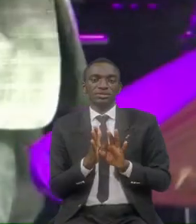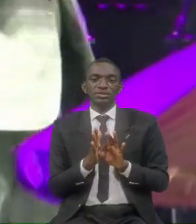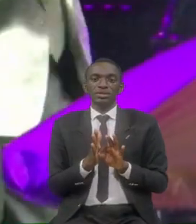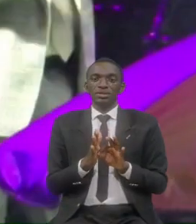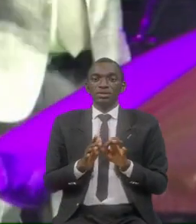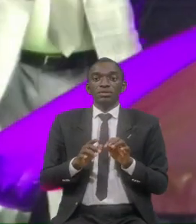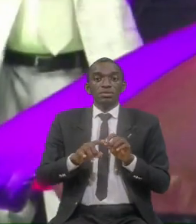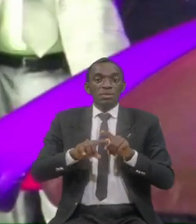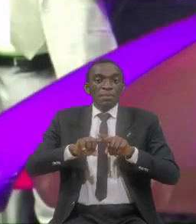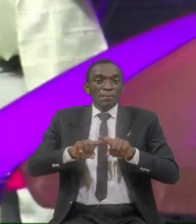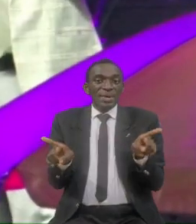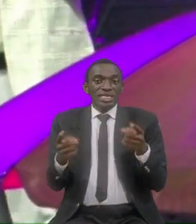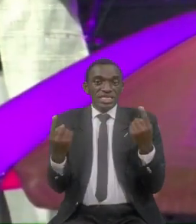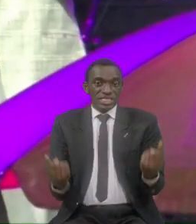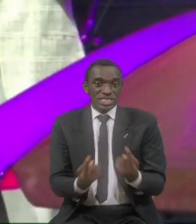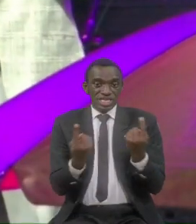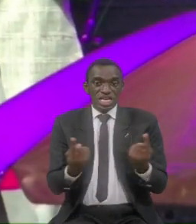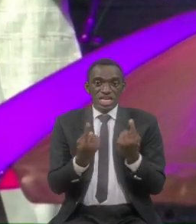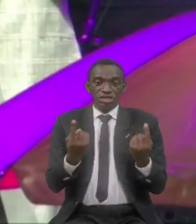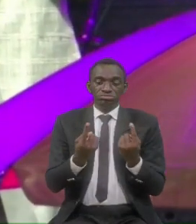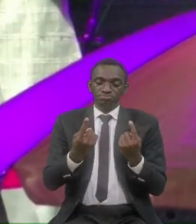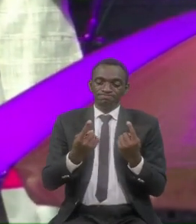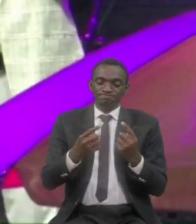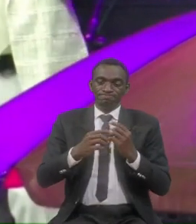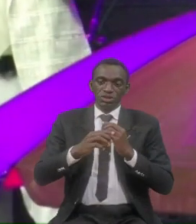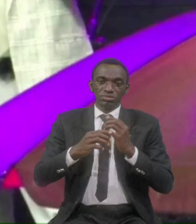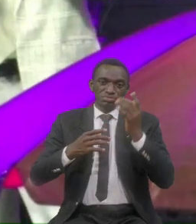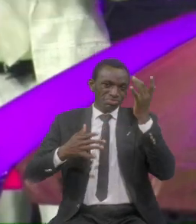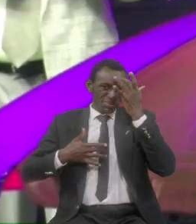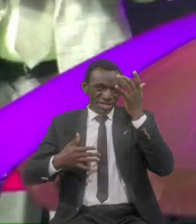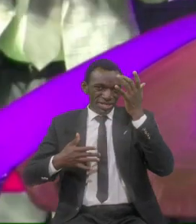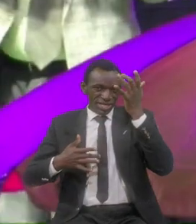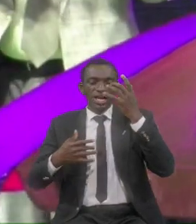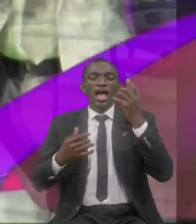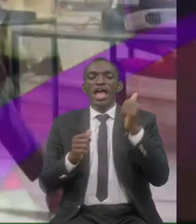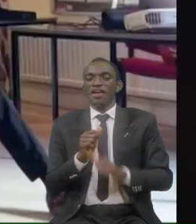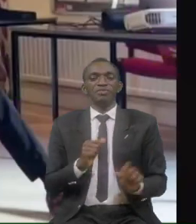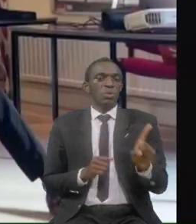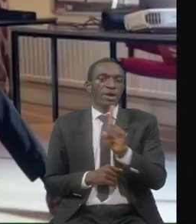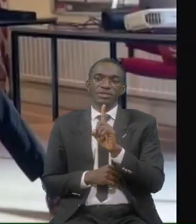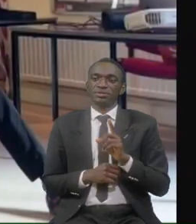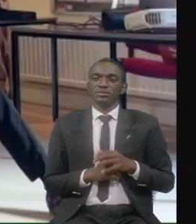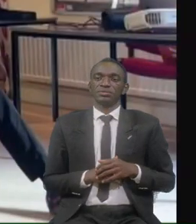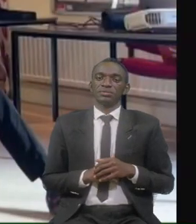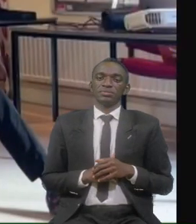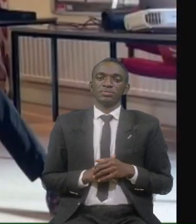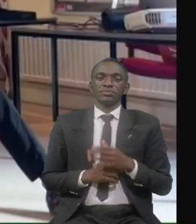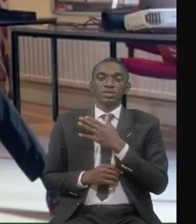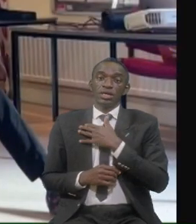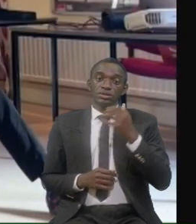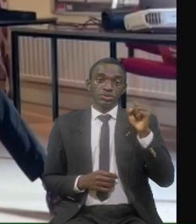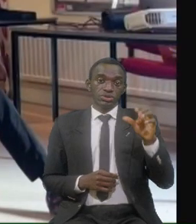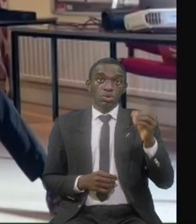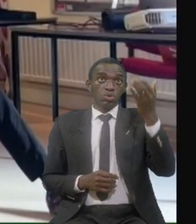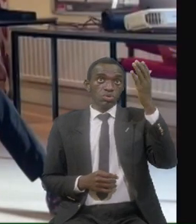sin plagued everyone. Pero ang sala naghikaw kanato nini. And so God made a